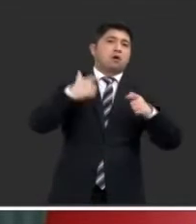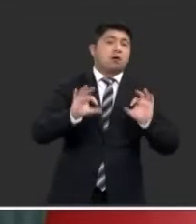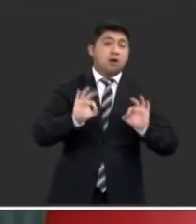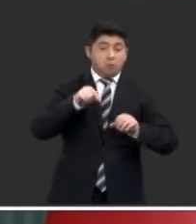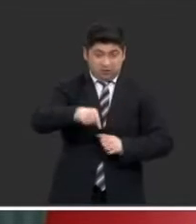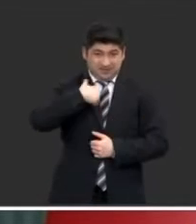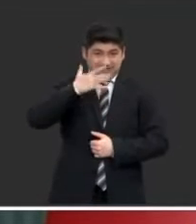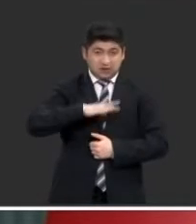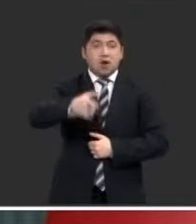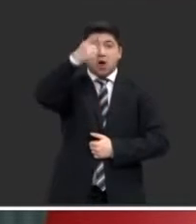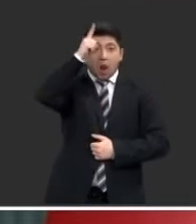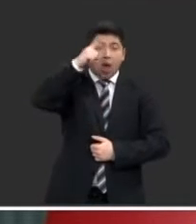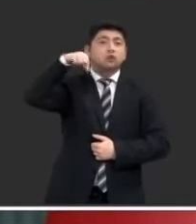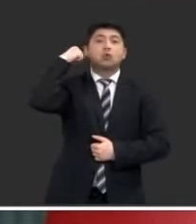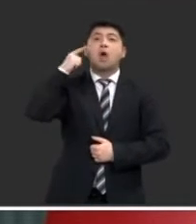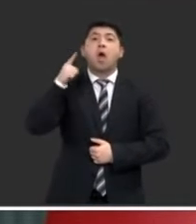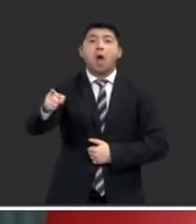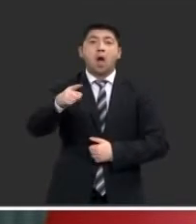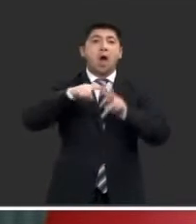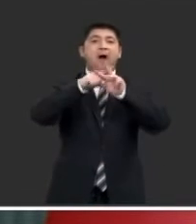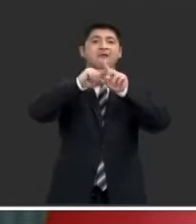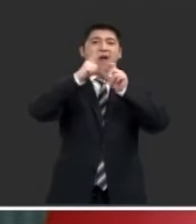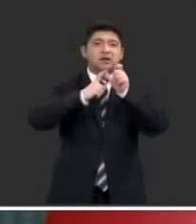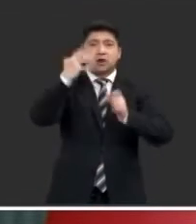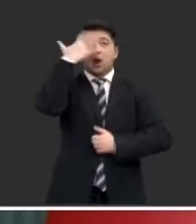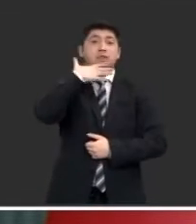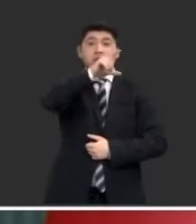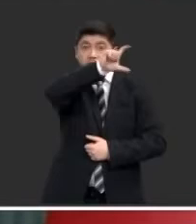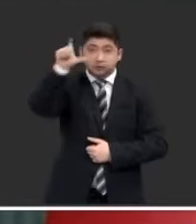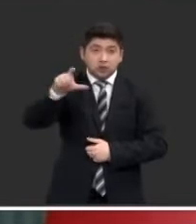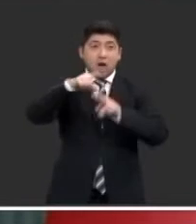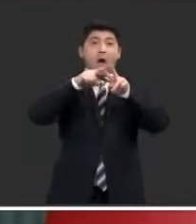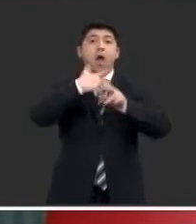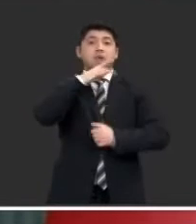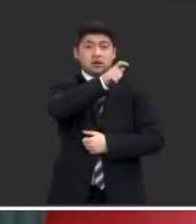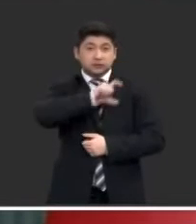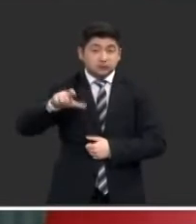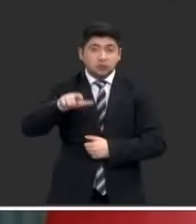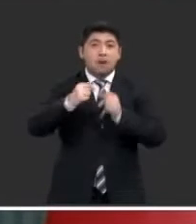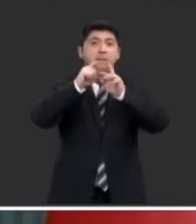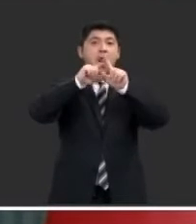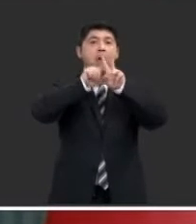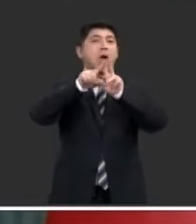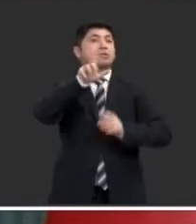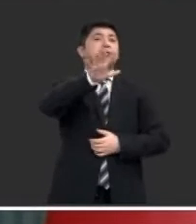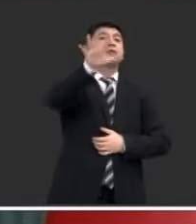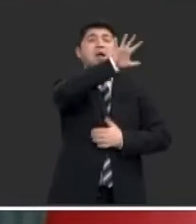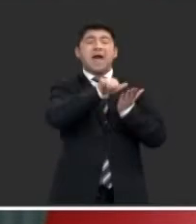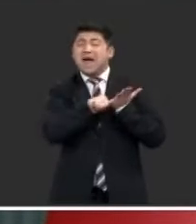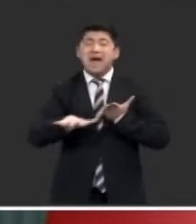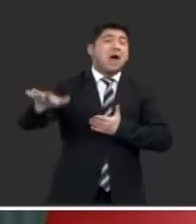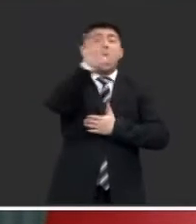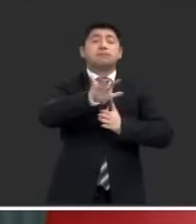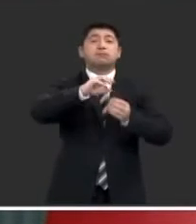tavrımızı Irak ve Suriye'den Kafkaslar ve Karadeniz'i Akdeniz'den Balkanlar'a kadar her yerde